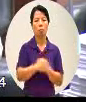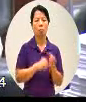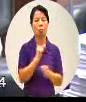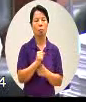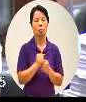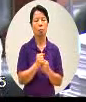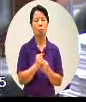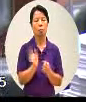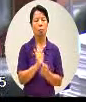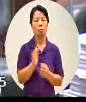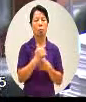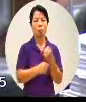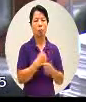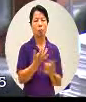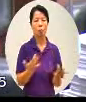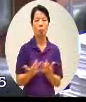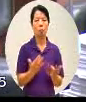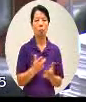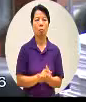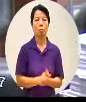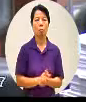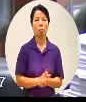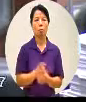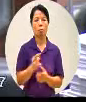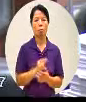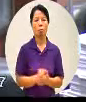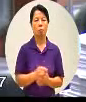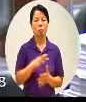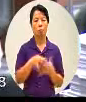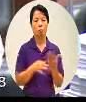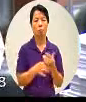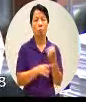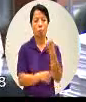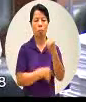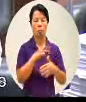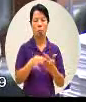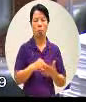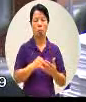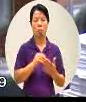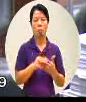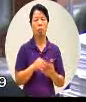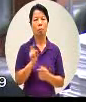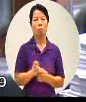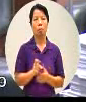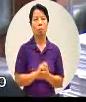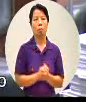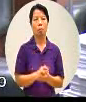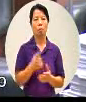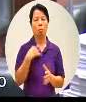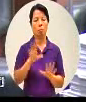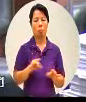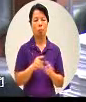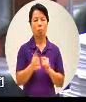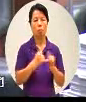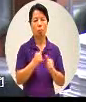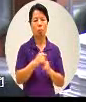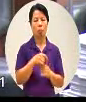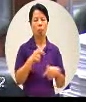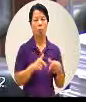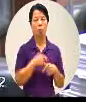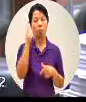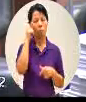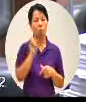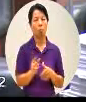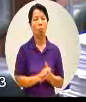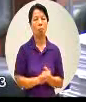哦，我知影嘛，这拢法令规定死的物件。不过呢，今仔老百姓的心声是啥？你